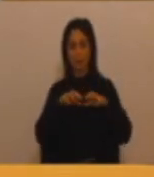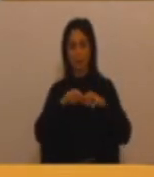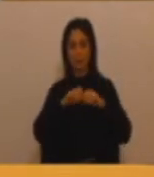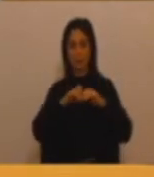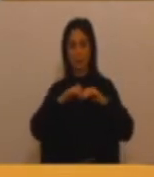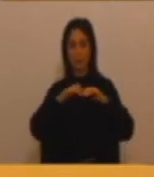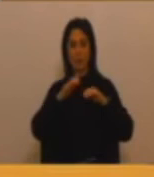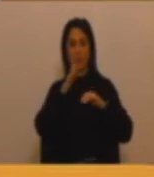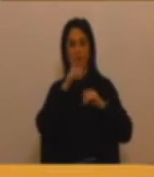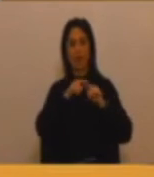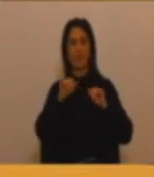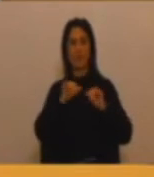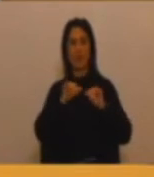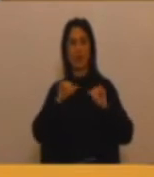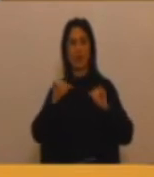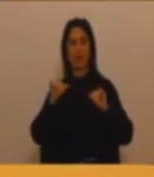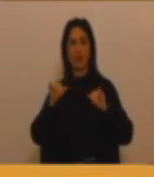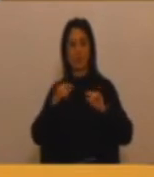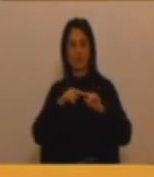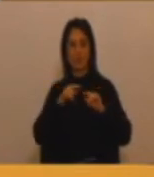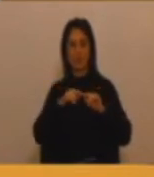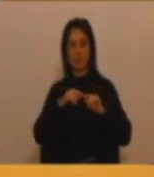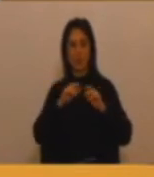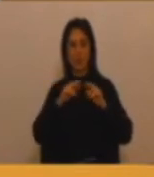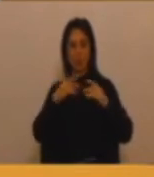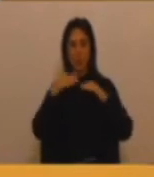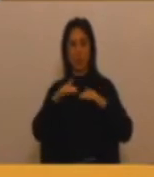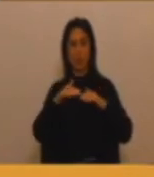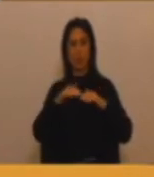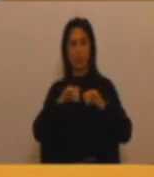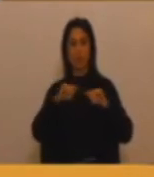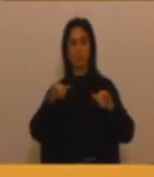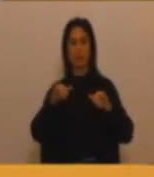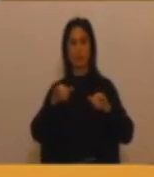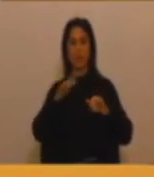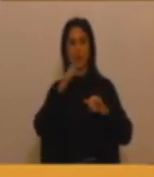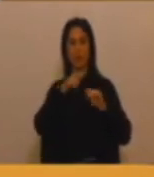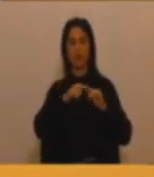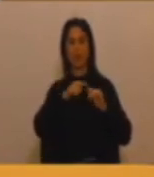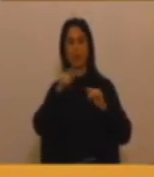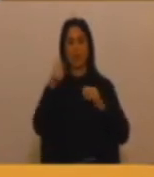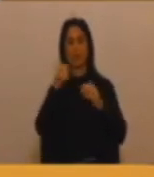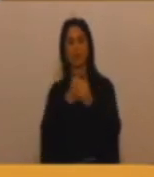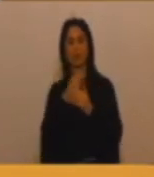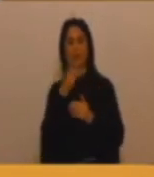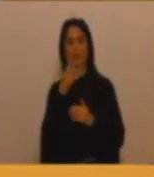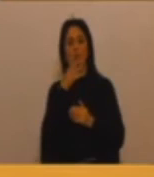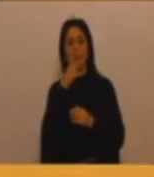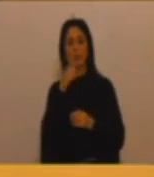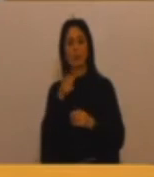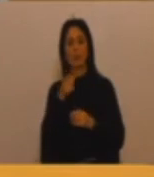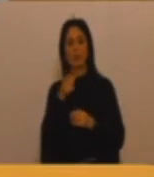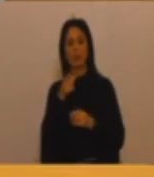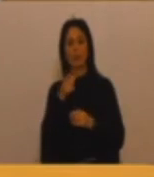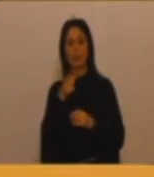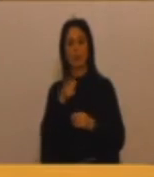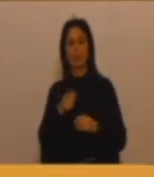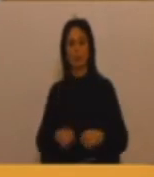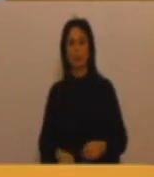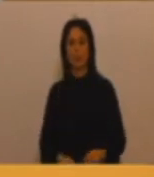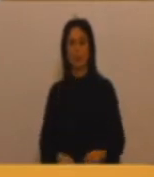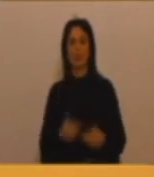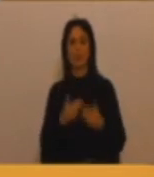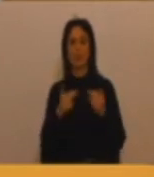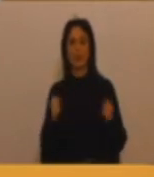დროთა ვითარებაში. მედეგნი ხდებიან დროის გარკვეული დროის გავლისვენე და თავის თავზე დოლაბის დატრიალების მერე.